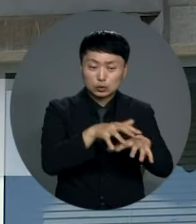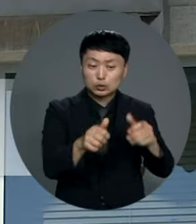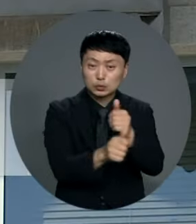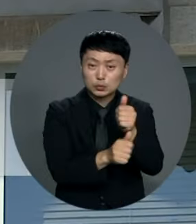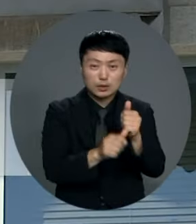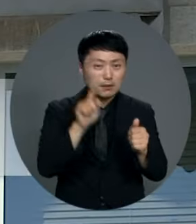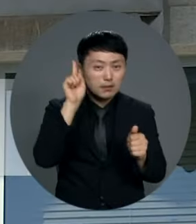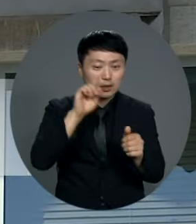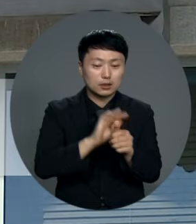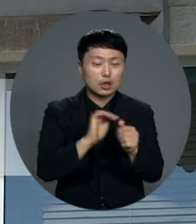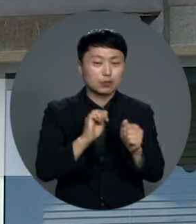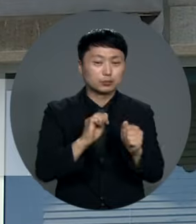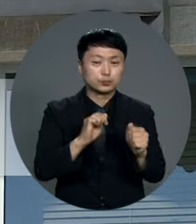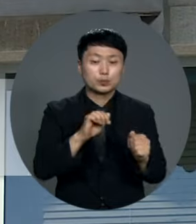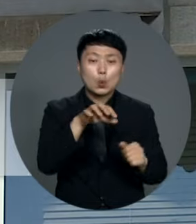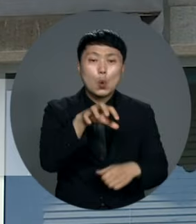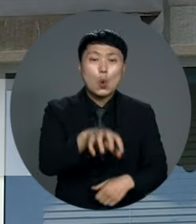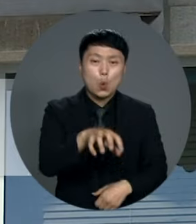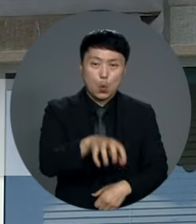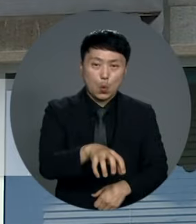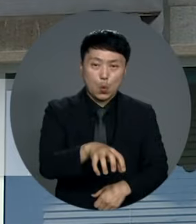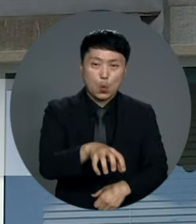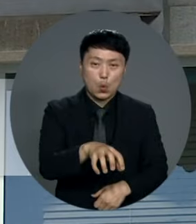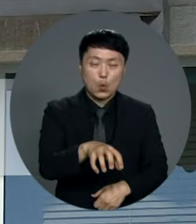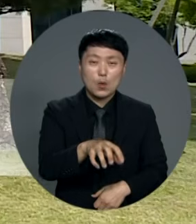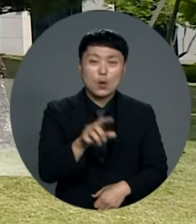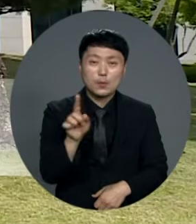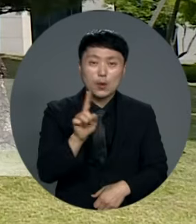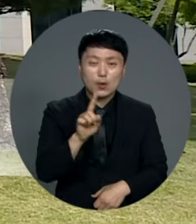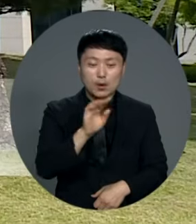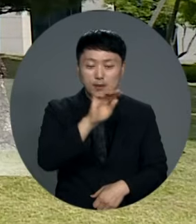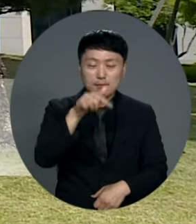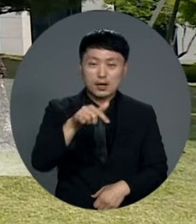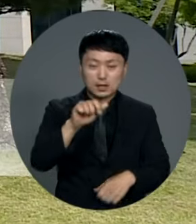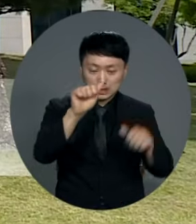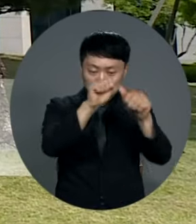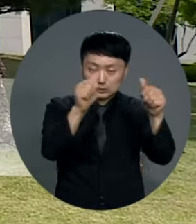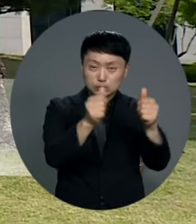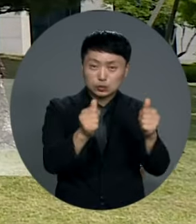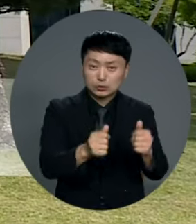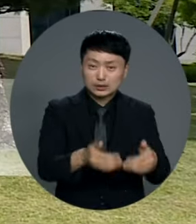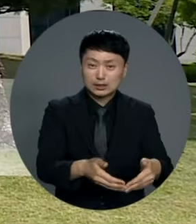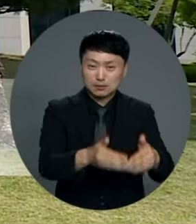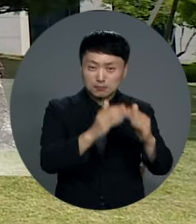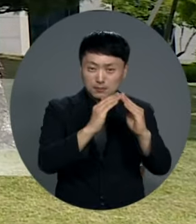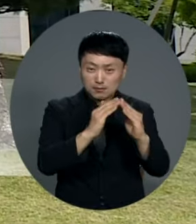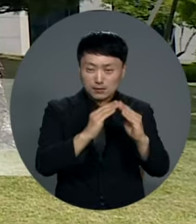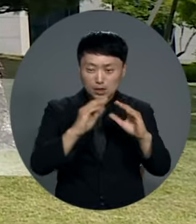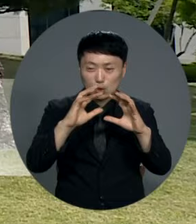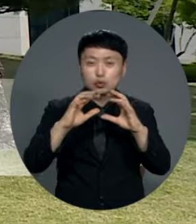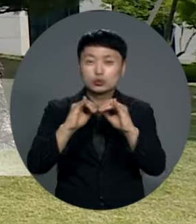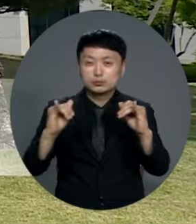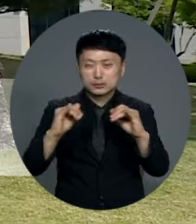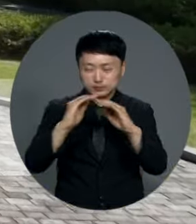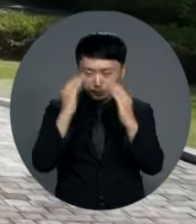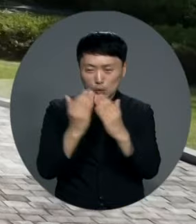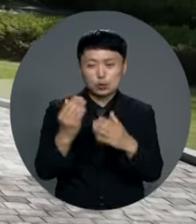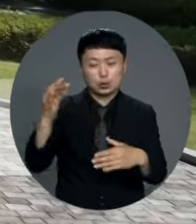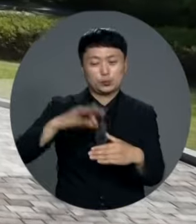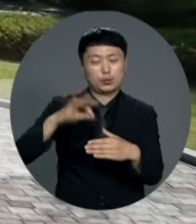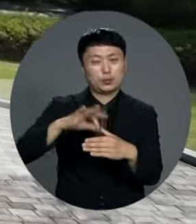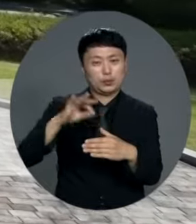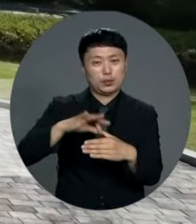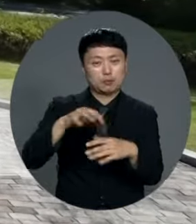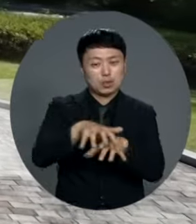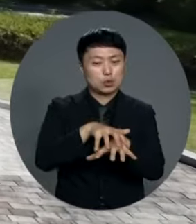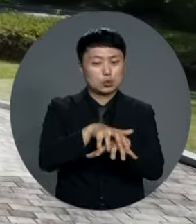내일 경북도청 안민관 다목적홀에서 박정희 대통령 동상 세우기 국민 성금 모금 운동 출범식을